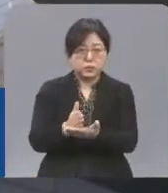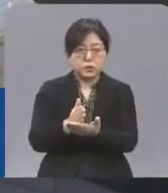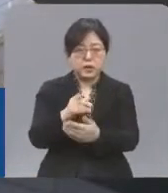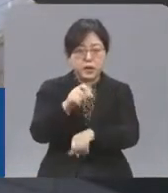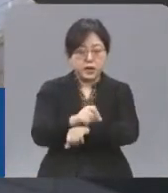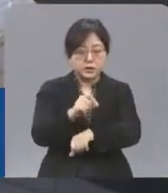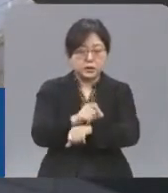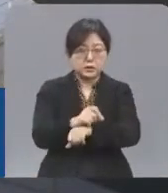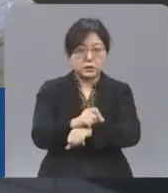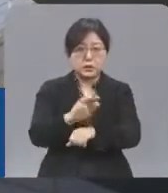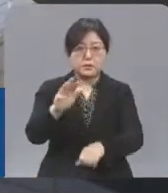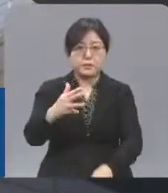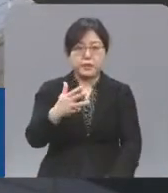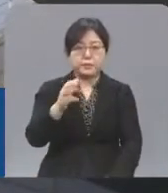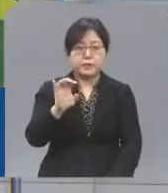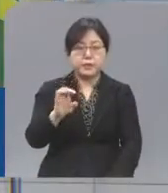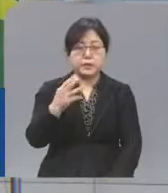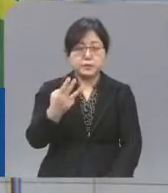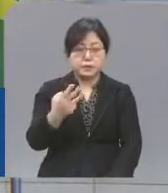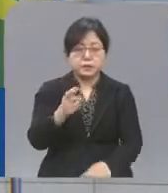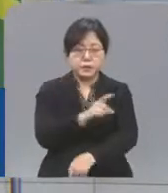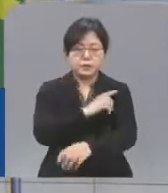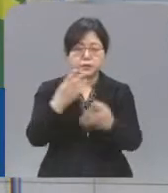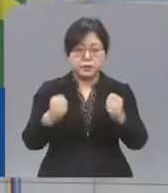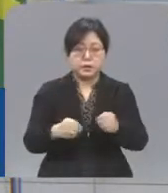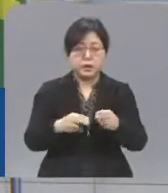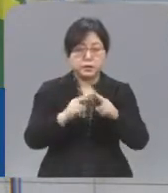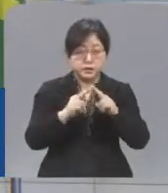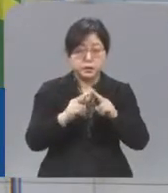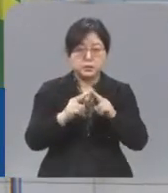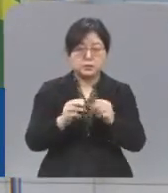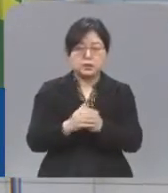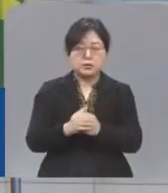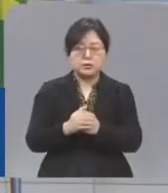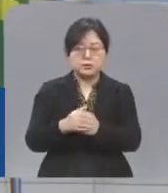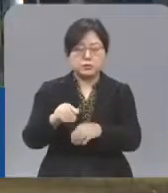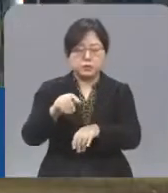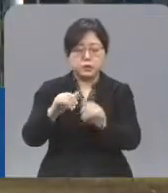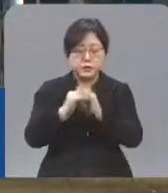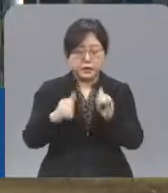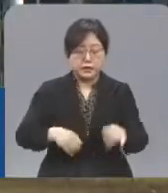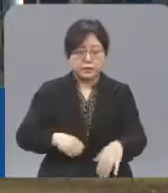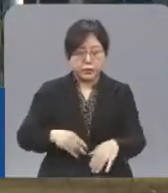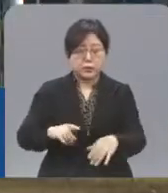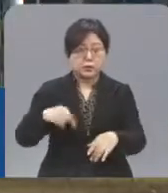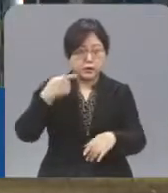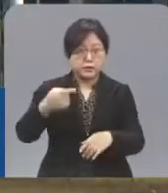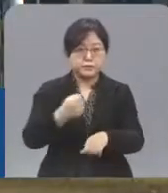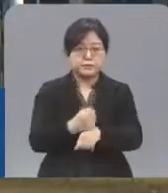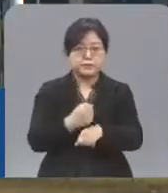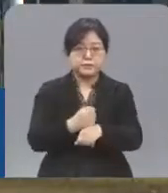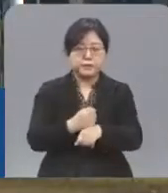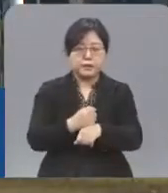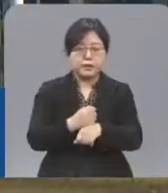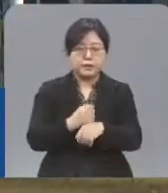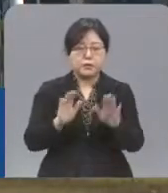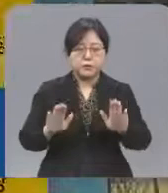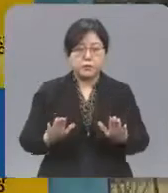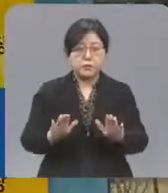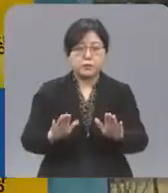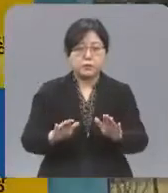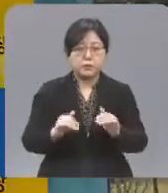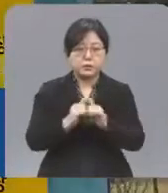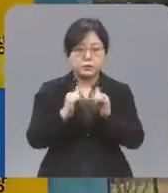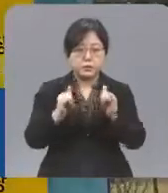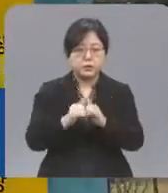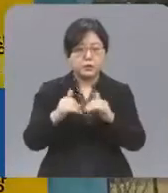인원은 행정직이 843명으로 가장 많고 시설직과 사회복지가 그 뒤를 이었습니다. 전라남도는 올해도